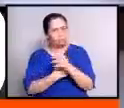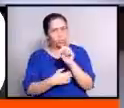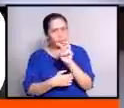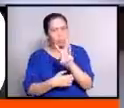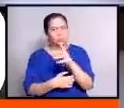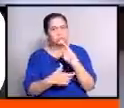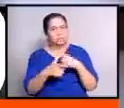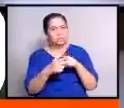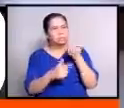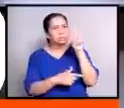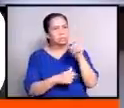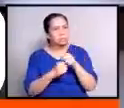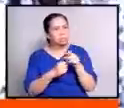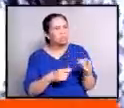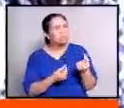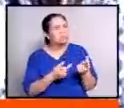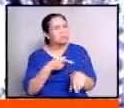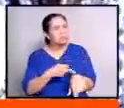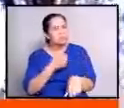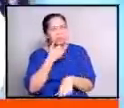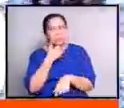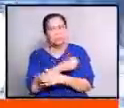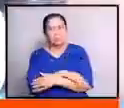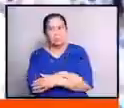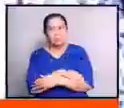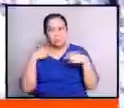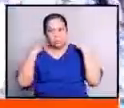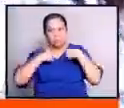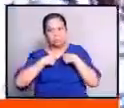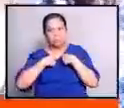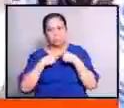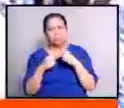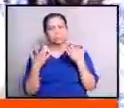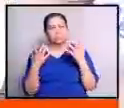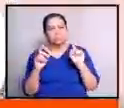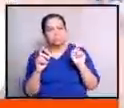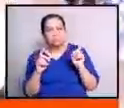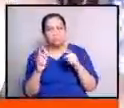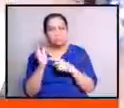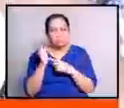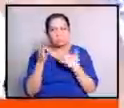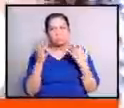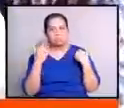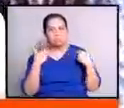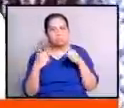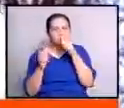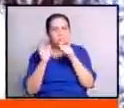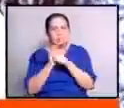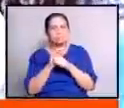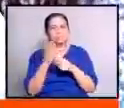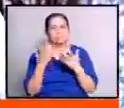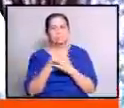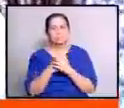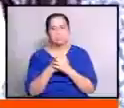Tapos sabi ko po sa kanya, nani yan? Nakaganyan po siya ng towel. Sabi niya, alin, eto. Tinatago ko nga ito